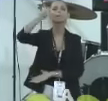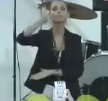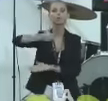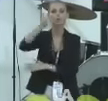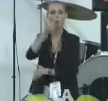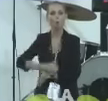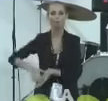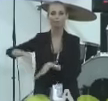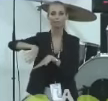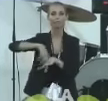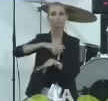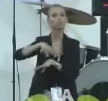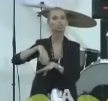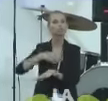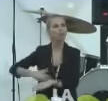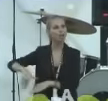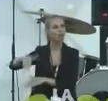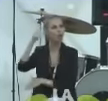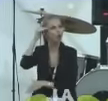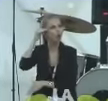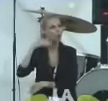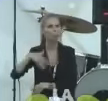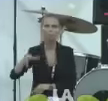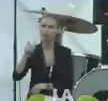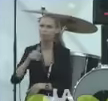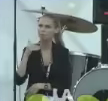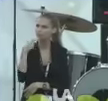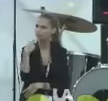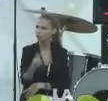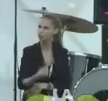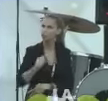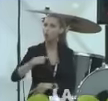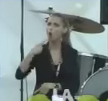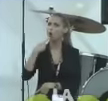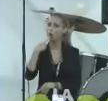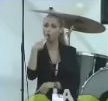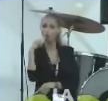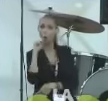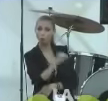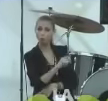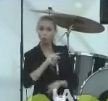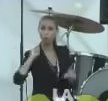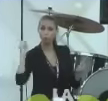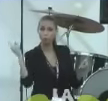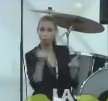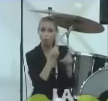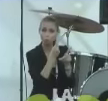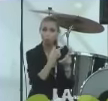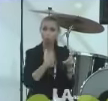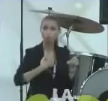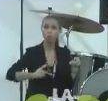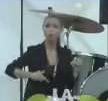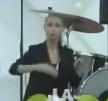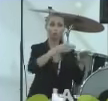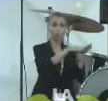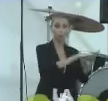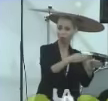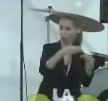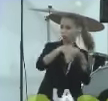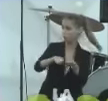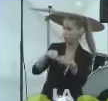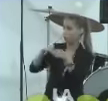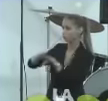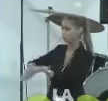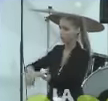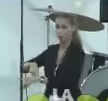posso ascoltare un uomo che dice io solo contro tutti, vado lì, chiudo migliaia di partecipate e poi mi